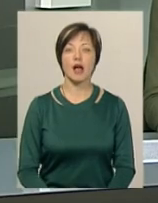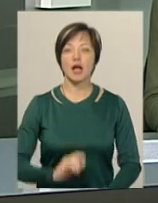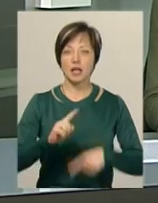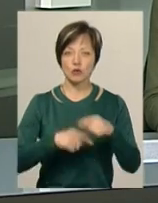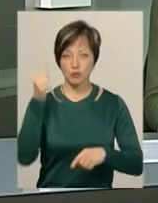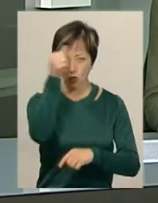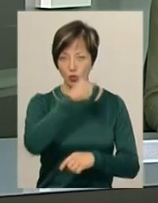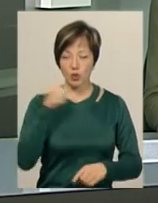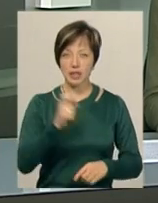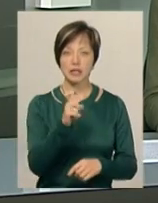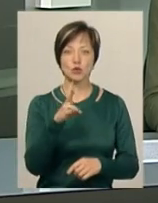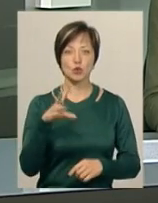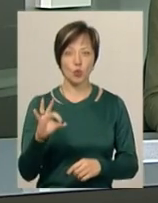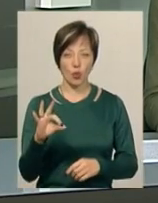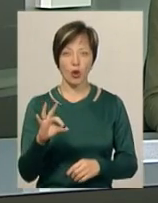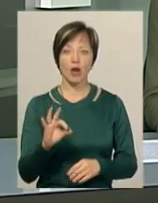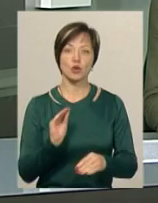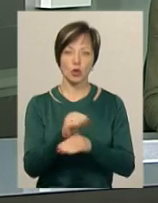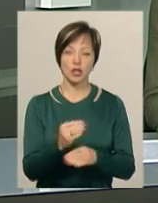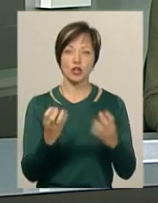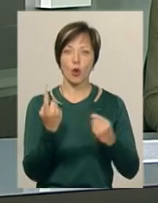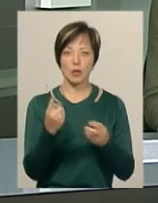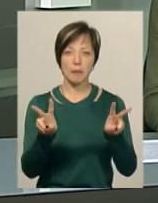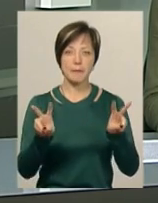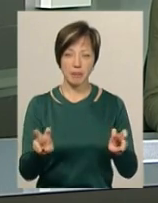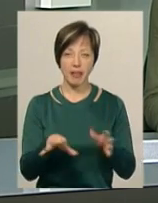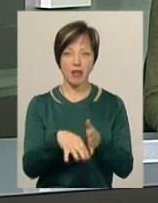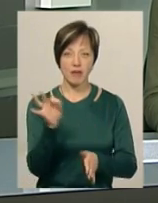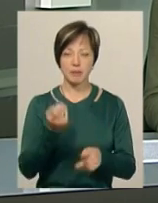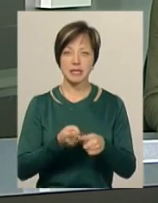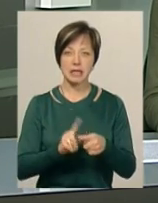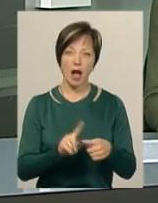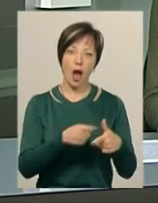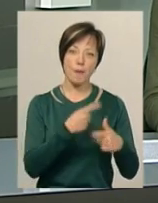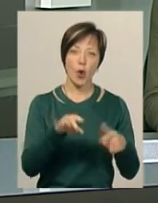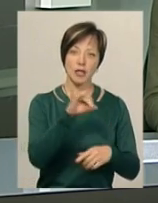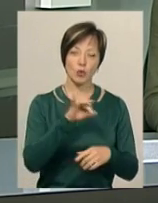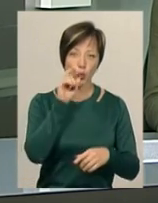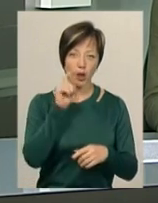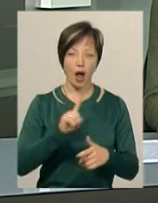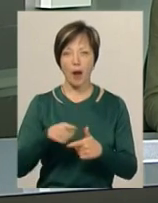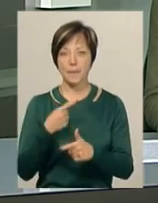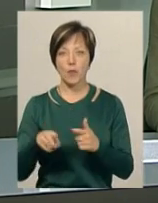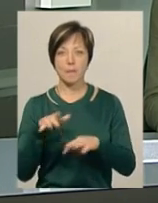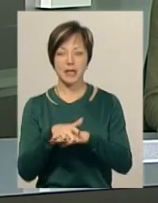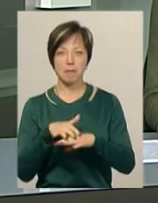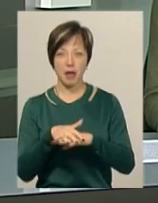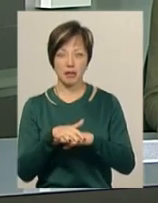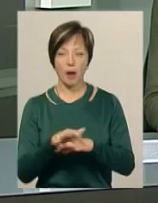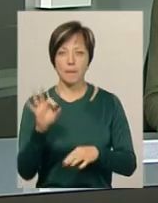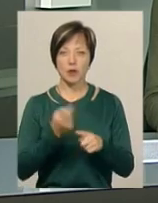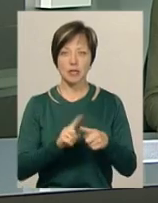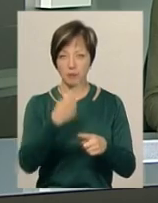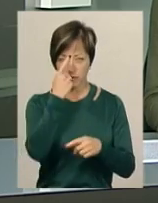Наступного року на зовнішнє незалежне оцінювання додасться ще один предмет на вибір. Це буде або історія України, або математика. Про